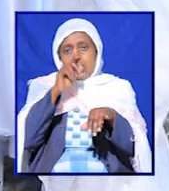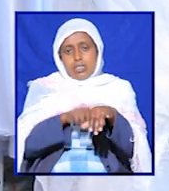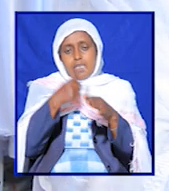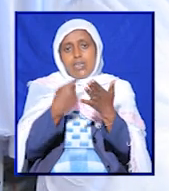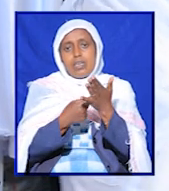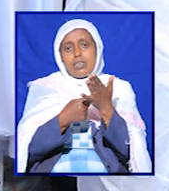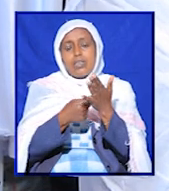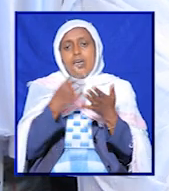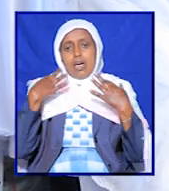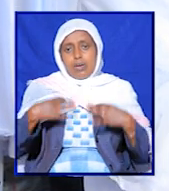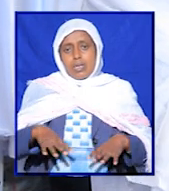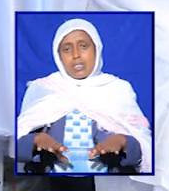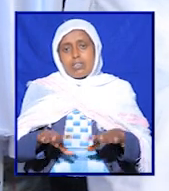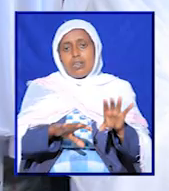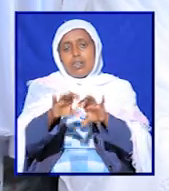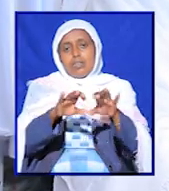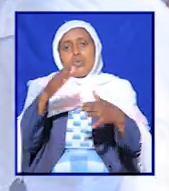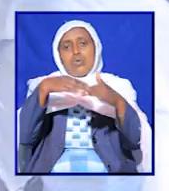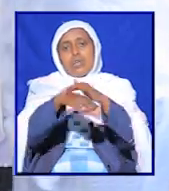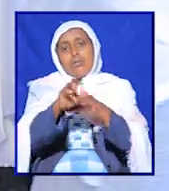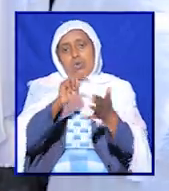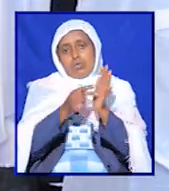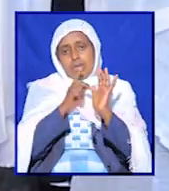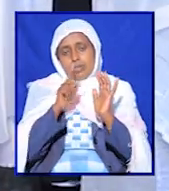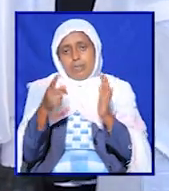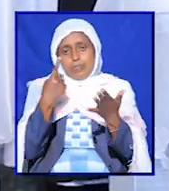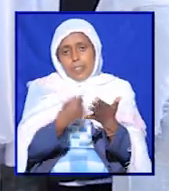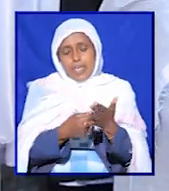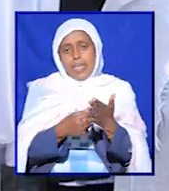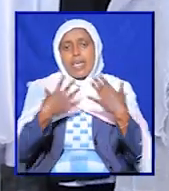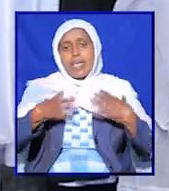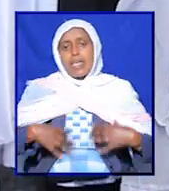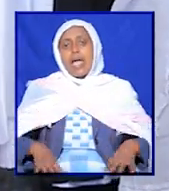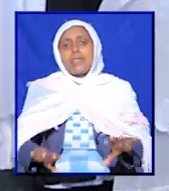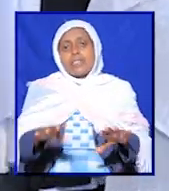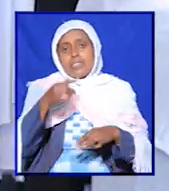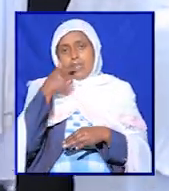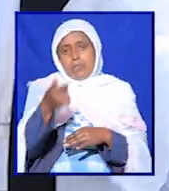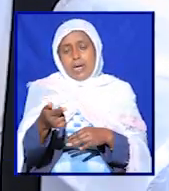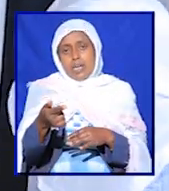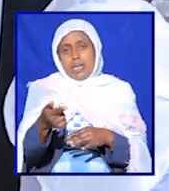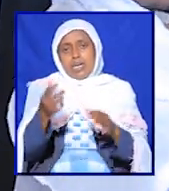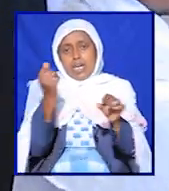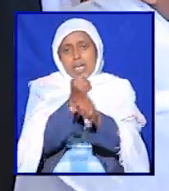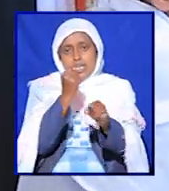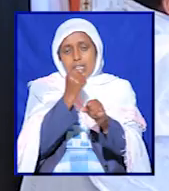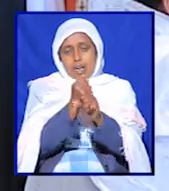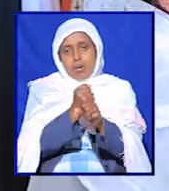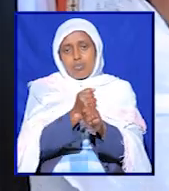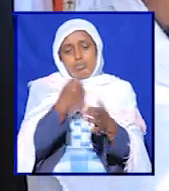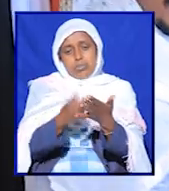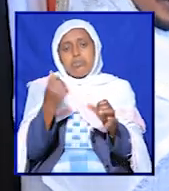ይህን አልባሳት ለብሰው ይገባሉ። ይሄ ቀሚስ ይባላል። እንግዲህ አሰራሩ በቀጥታ